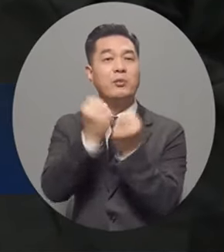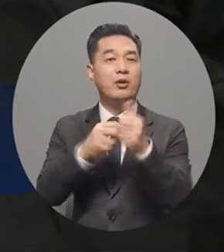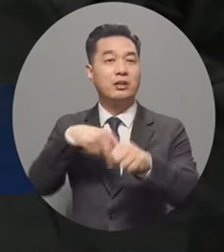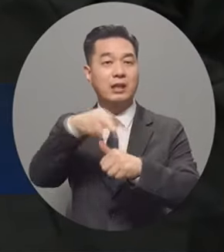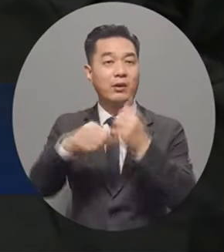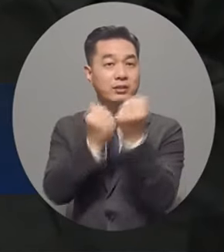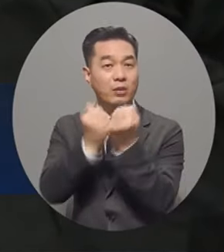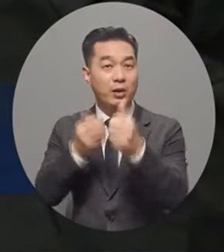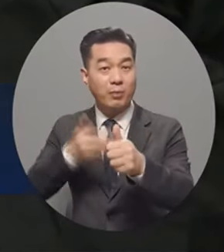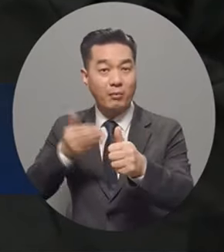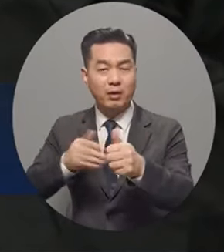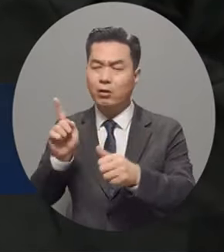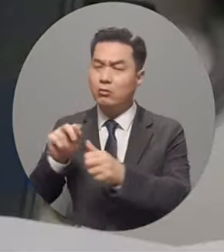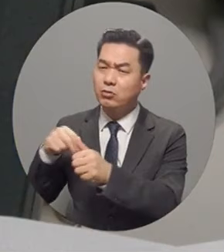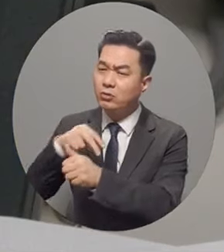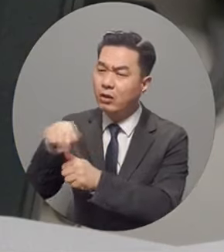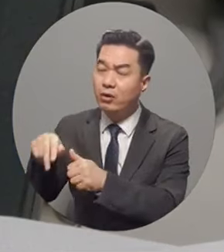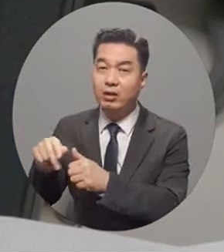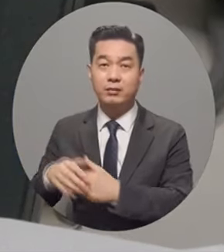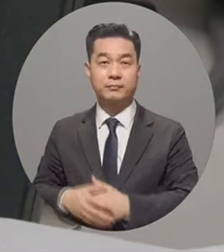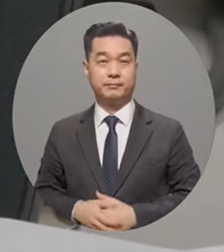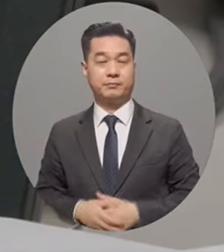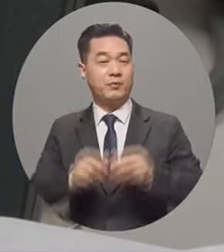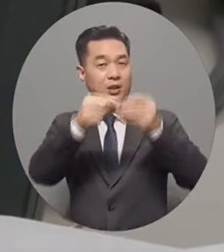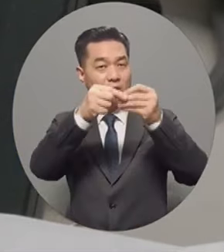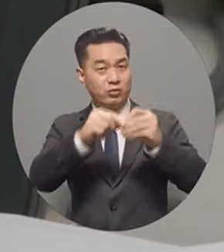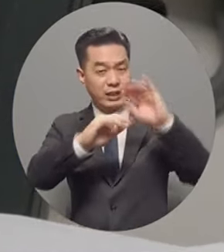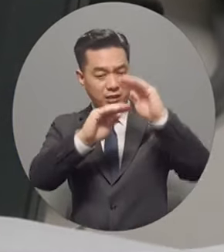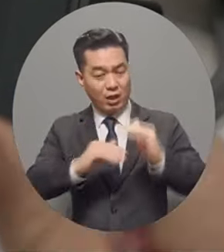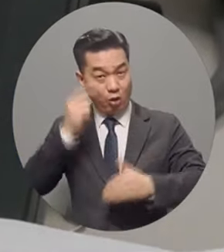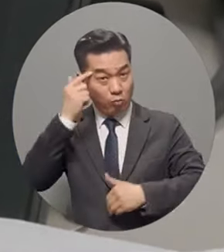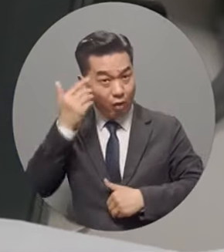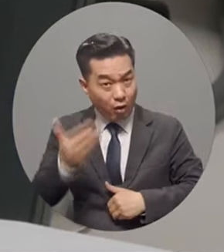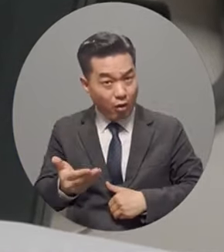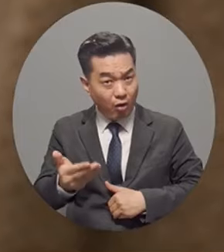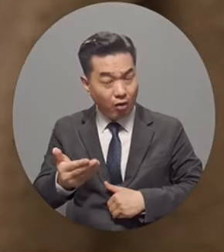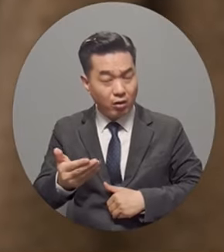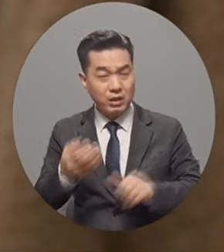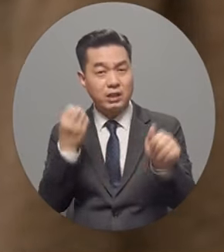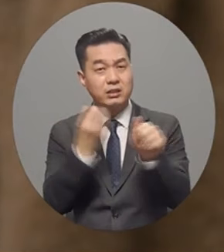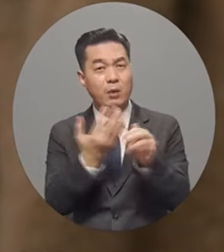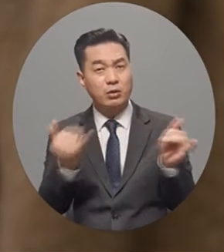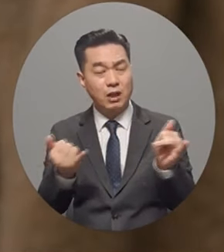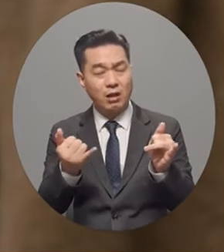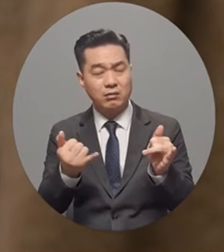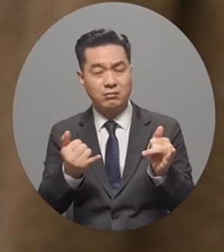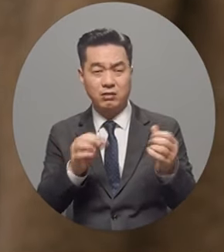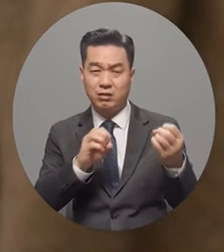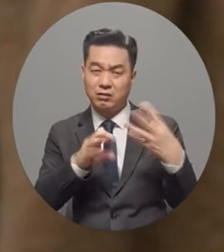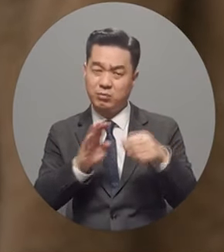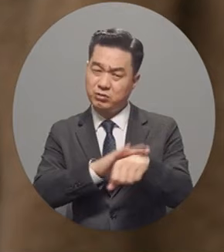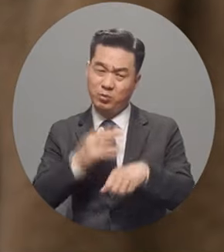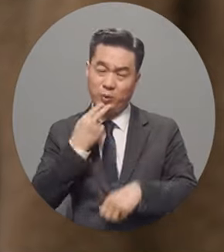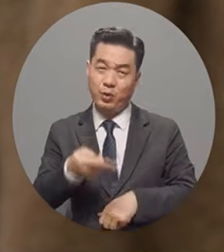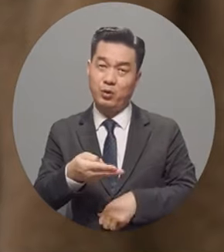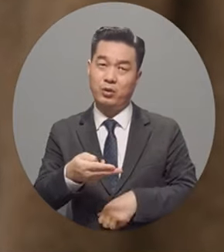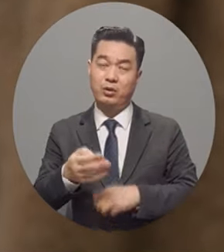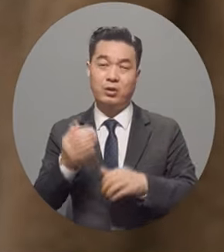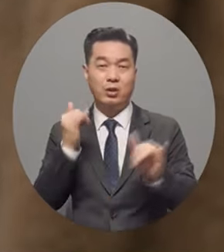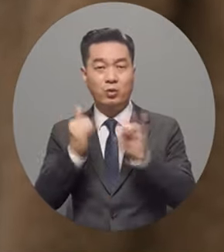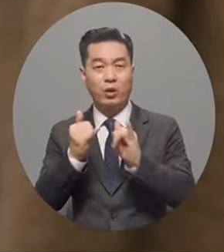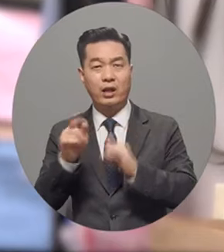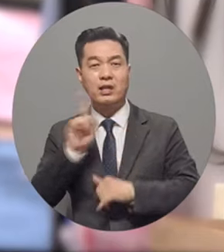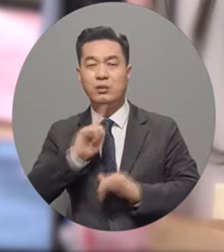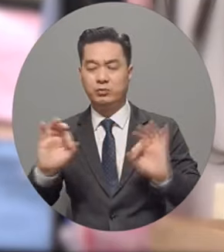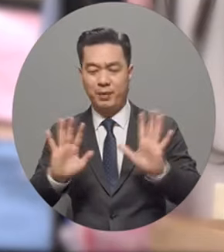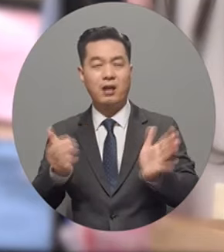있을지. 어떤 상황? 구체적인 내용을 물어봤지만 이 제보자는 제대로 답을 하지 않았고 통화는 1분 만에